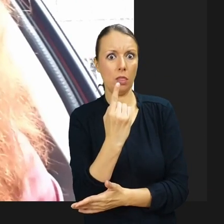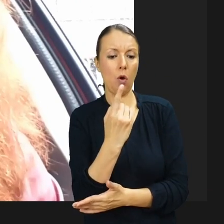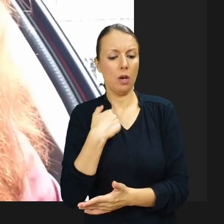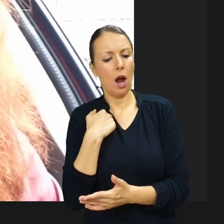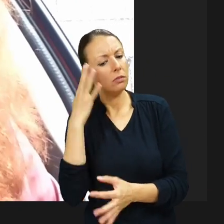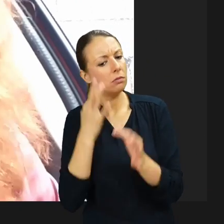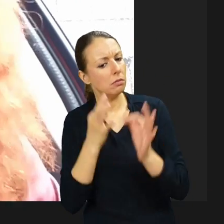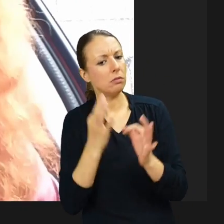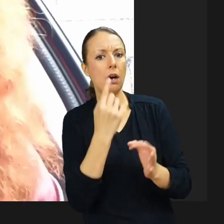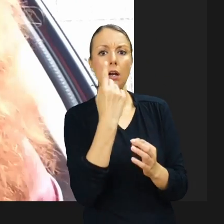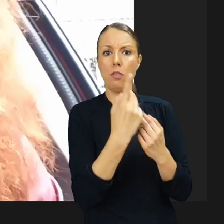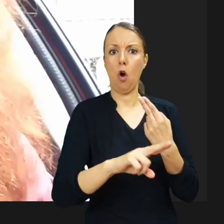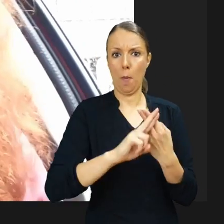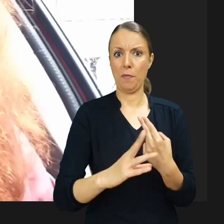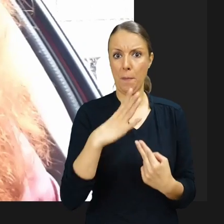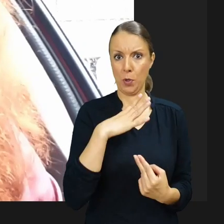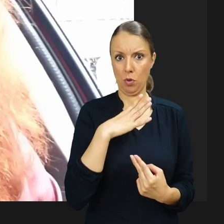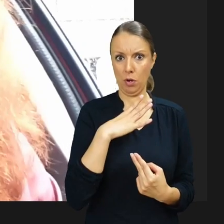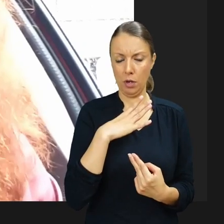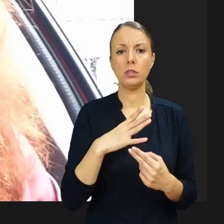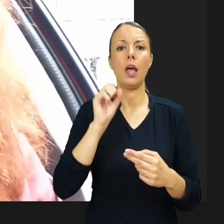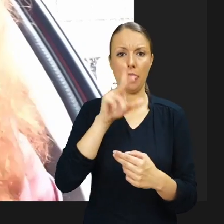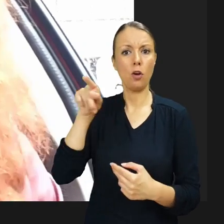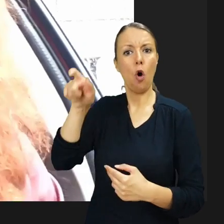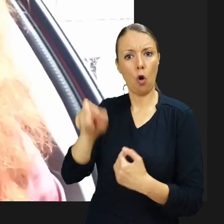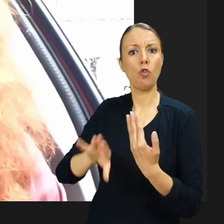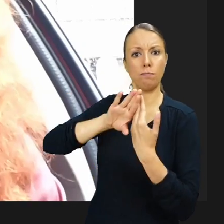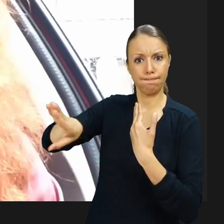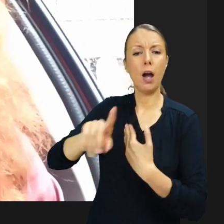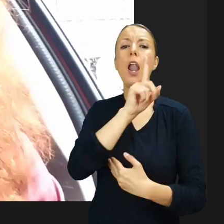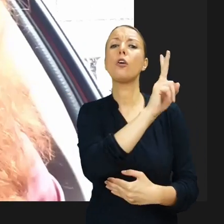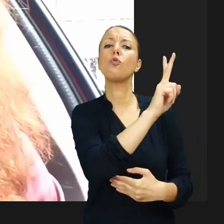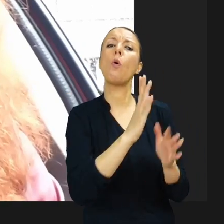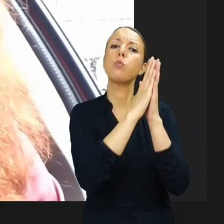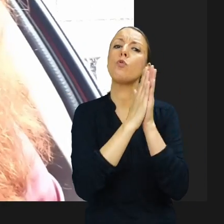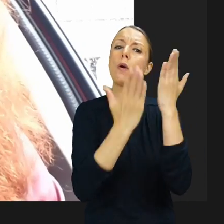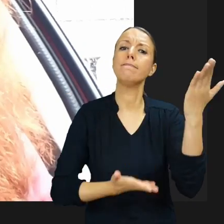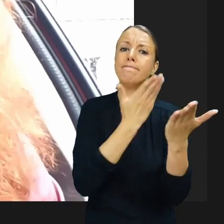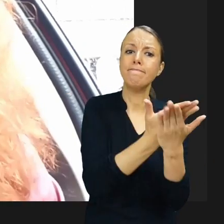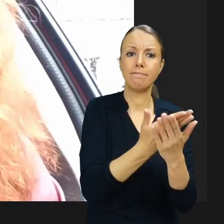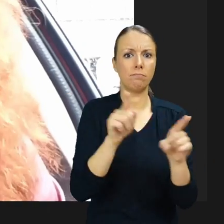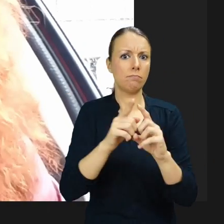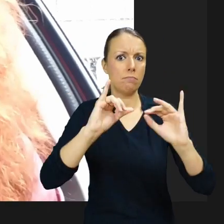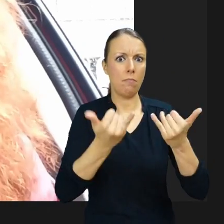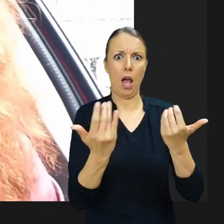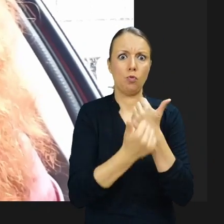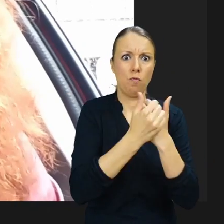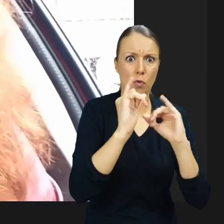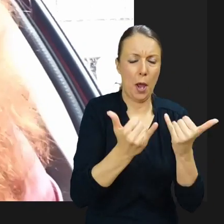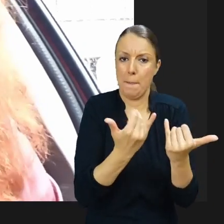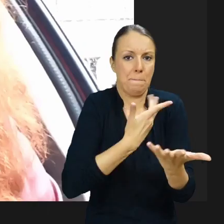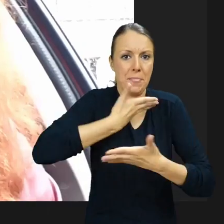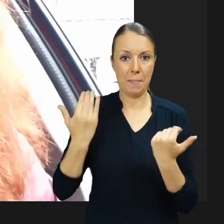rzeczywiście został wyłączony, ale na czyj wniosek nie wiadomo i dlaczego nie wiadomo. kiedy zapytałam, dlaczego mi nie udostępniono